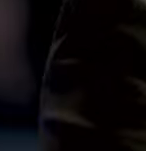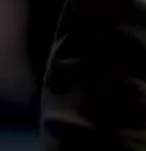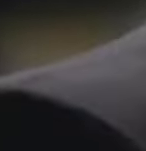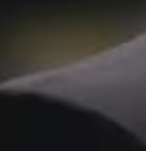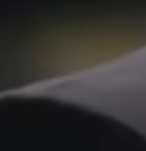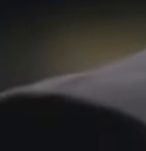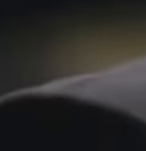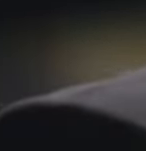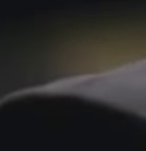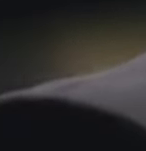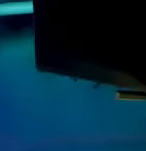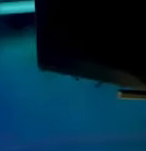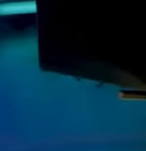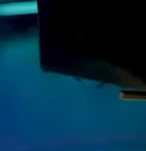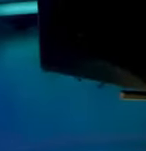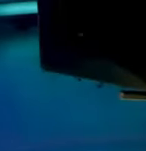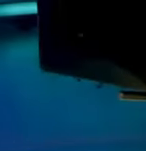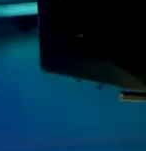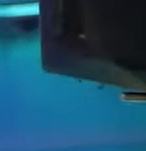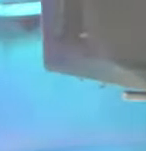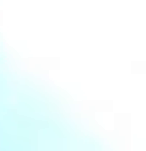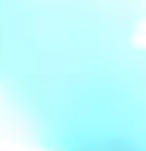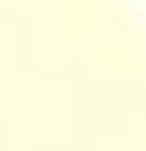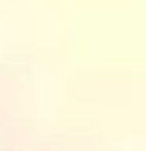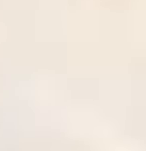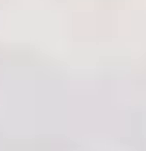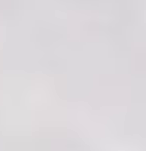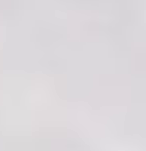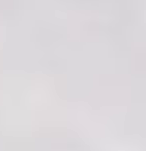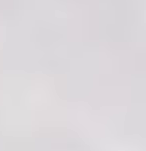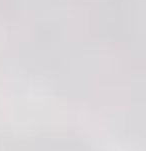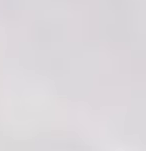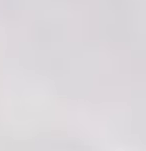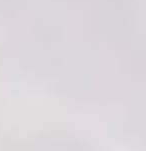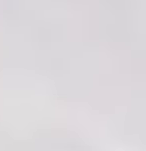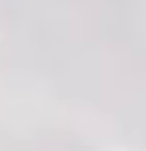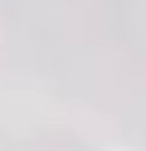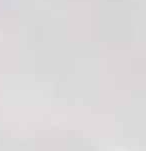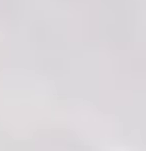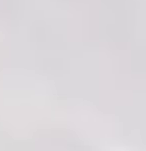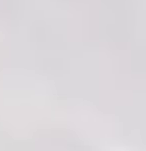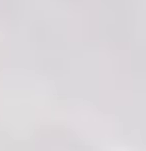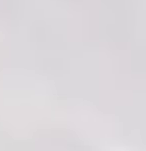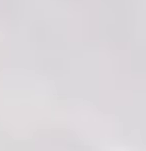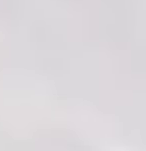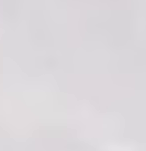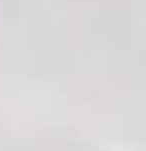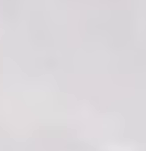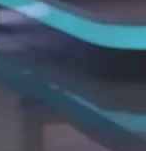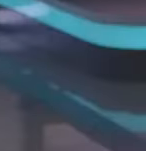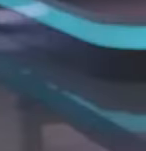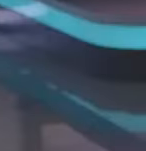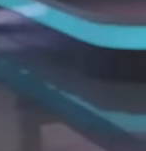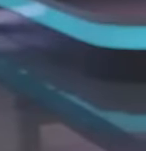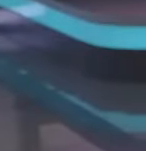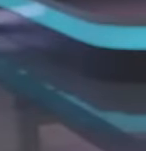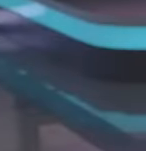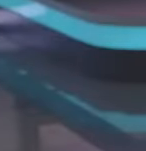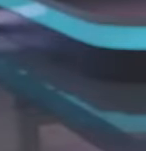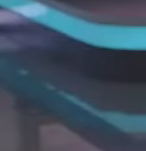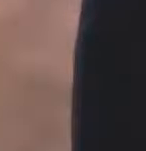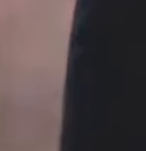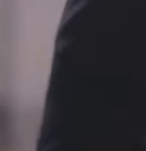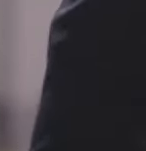Responsibilidad na rin naming hanapin at itama ang mali. GMA Integrated News, ang news authority ng Filipino. Bilang